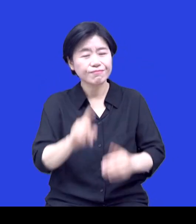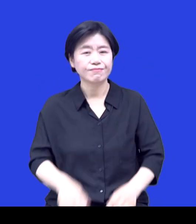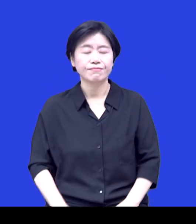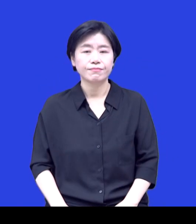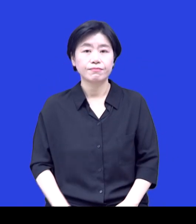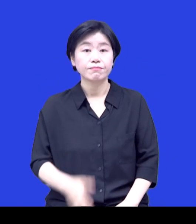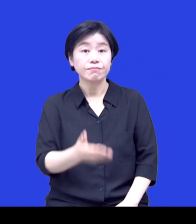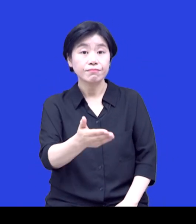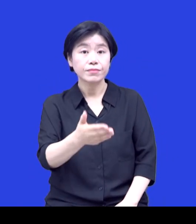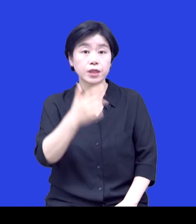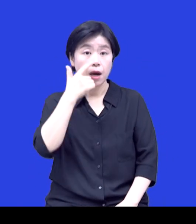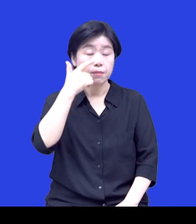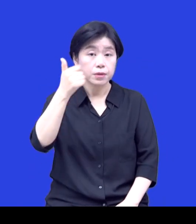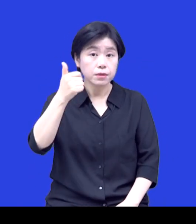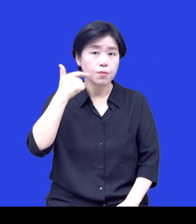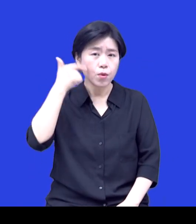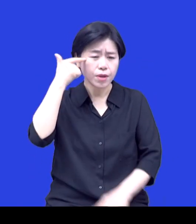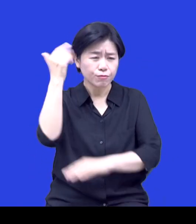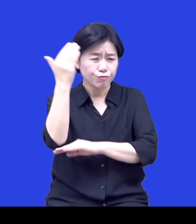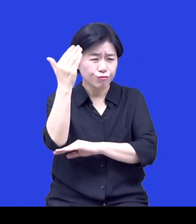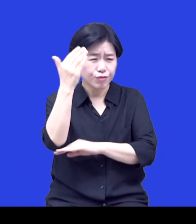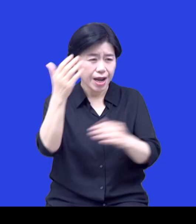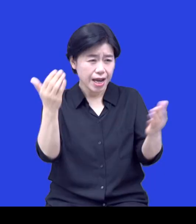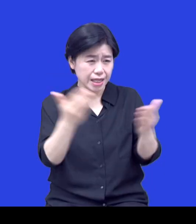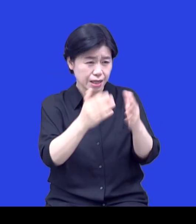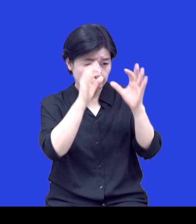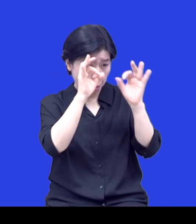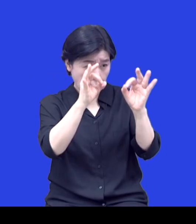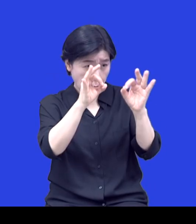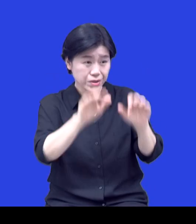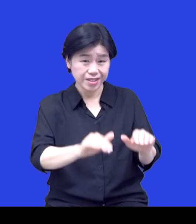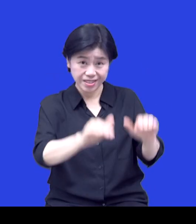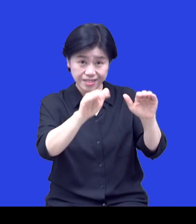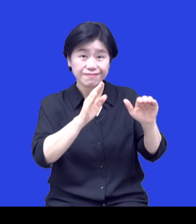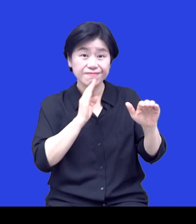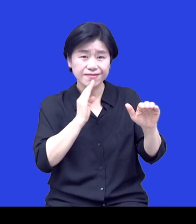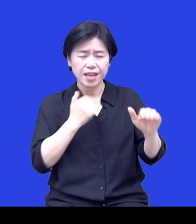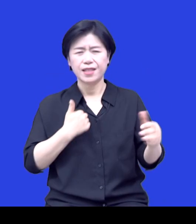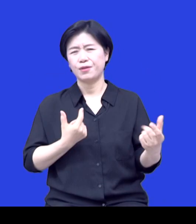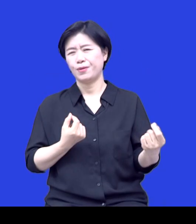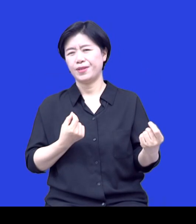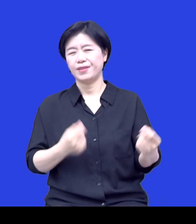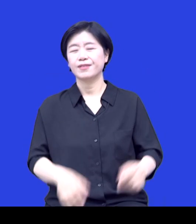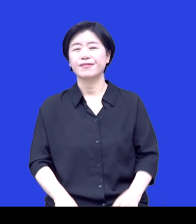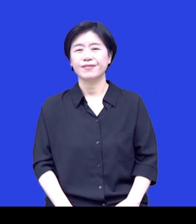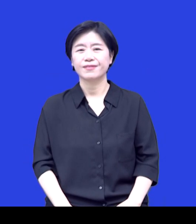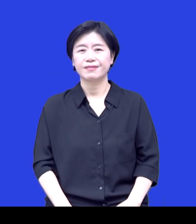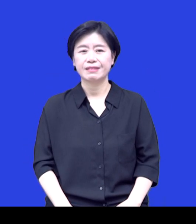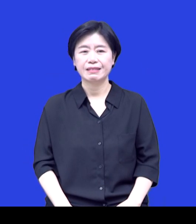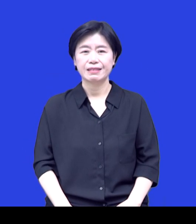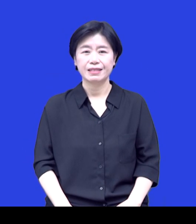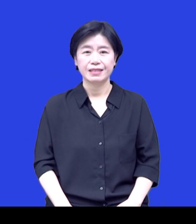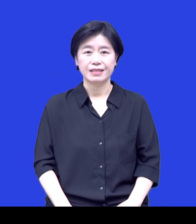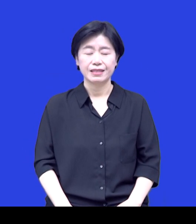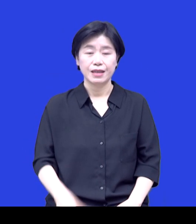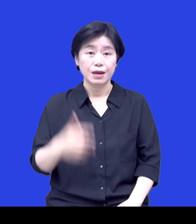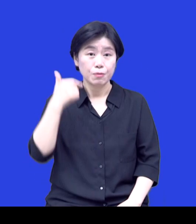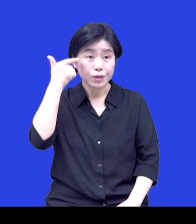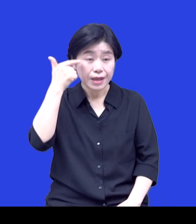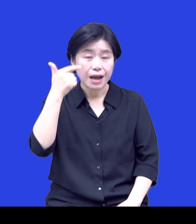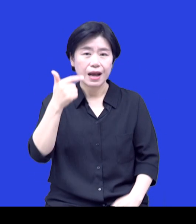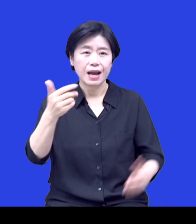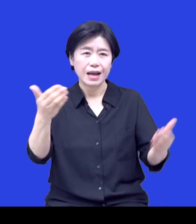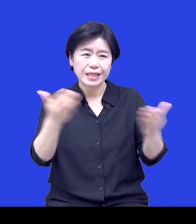목회하시는 거 보셨는데 네. 저도 굉장히 이걸 보고 공감을 했는데 예. 우리 아버님 목회하실 때 보면 좀 답답하기도 하고 좀 더 그럼요.